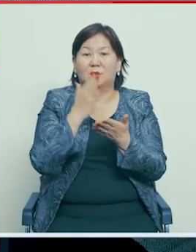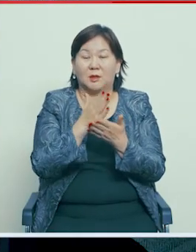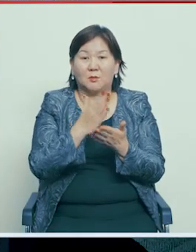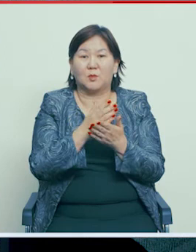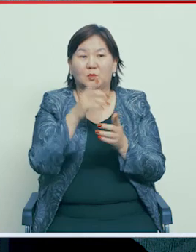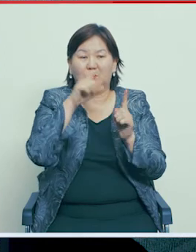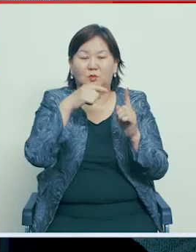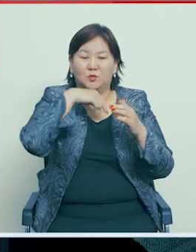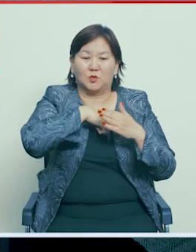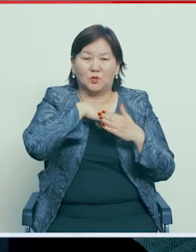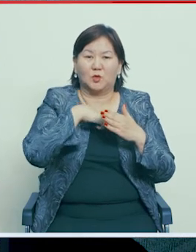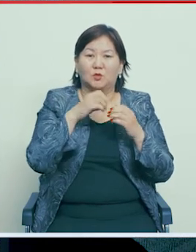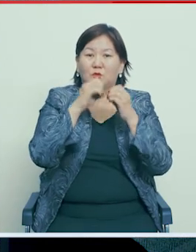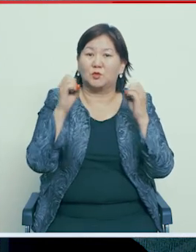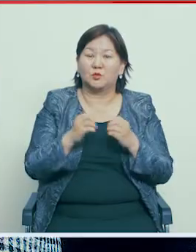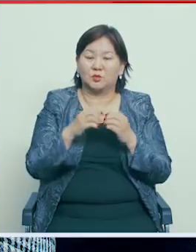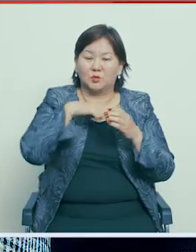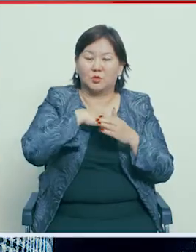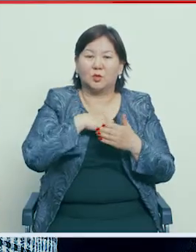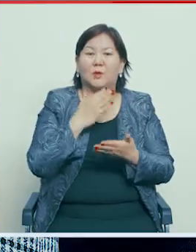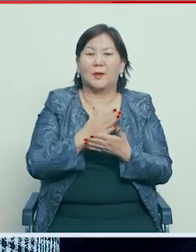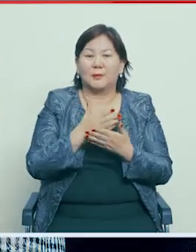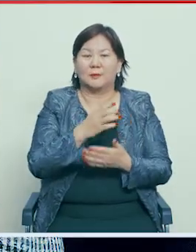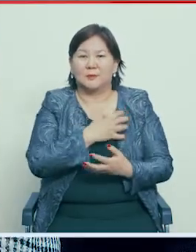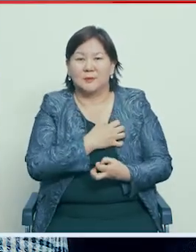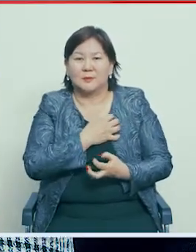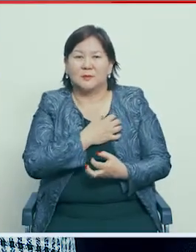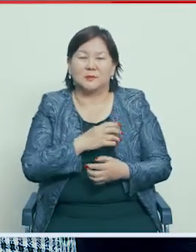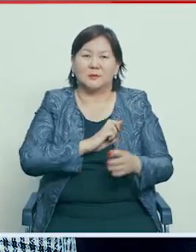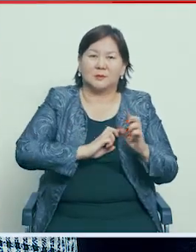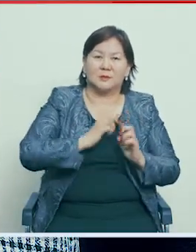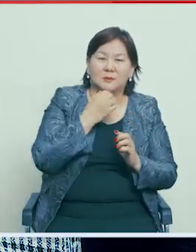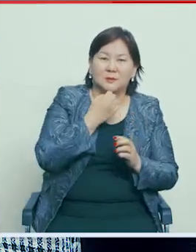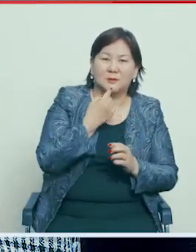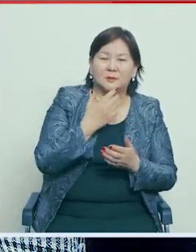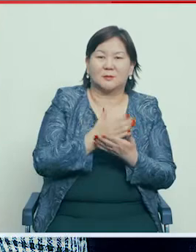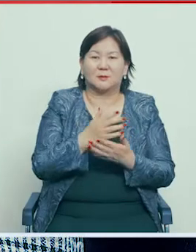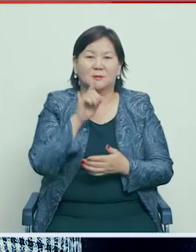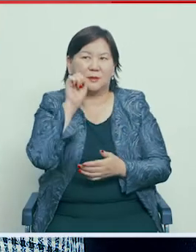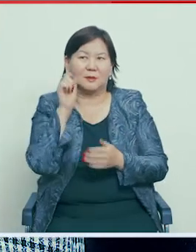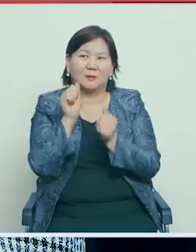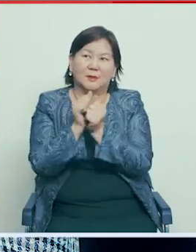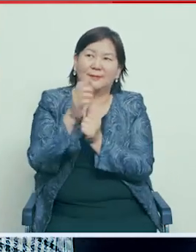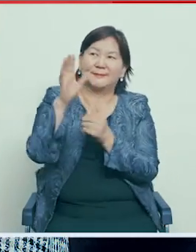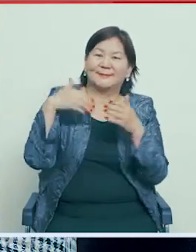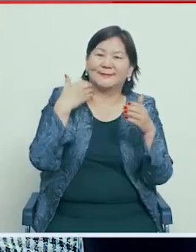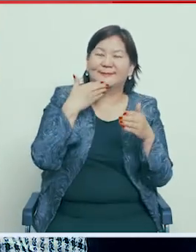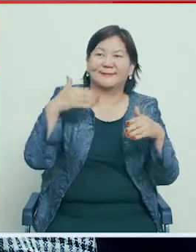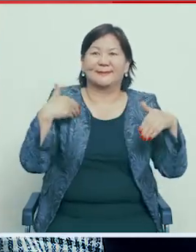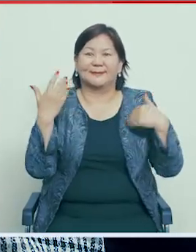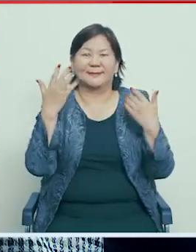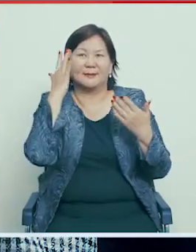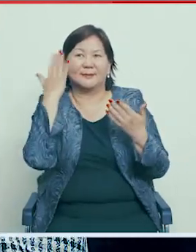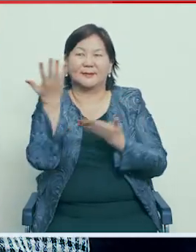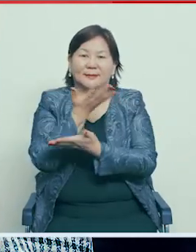өглөө тэр хүний дотоод ертөнцид яг өөр дотроо л байж байгаа айгүй ингээд бухимдаал те үеийнхэн сайхан залуучууд октод ингээд найзлал инээж өгрөөл бодол санаагаа